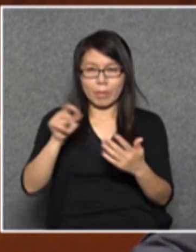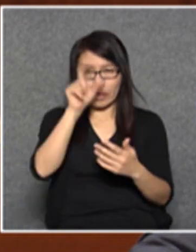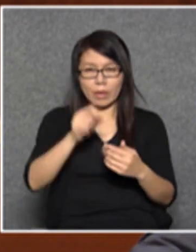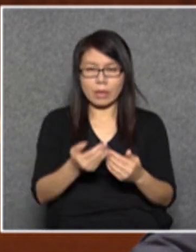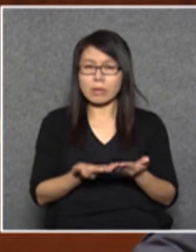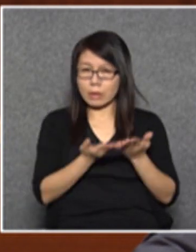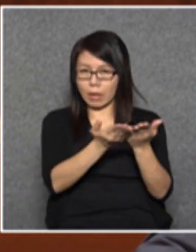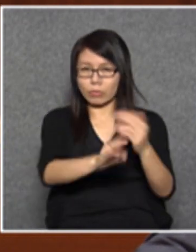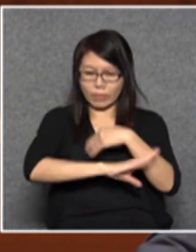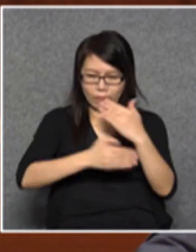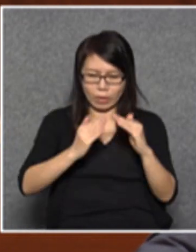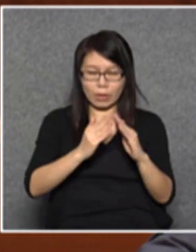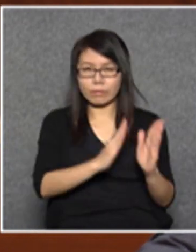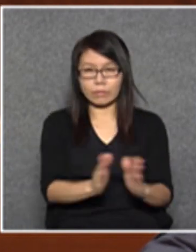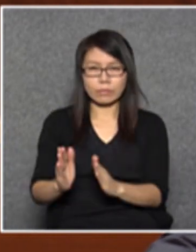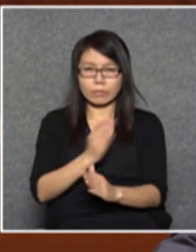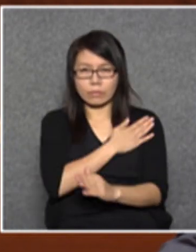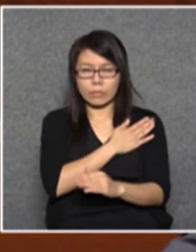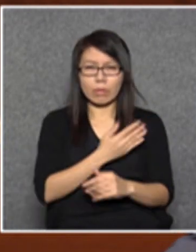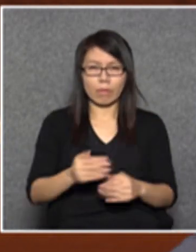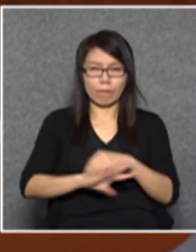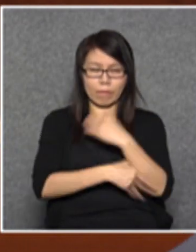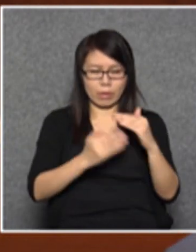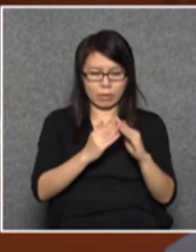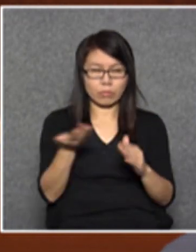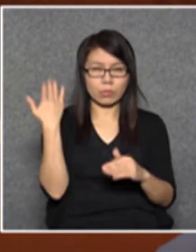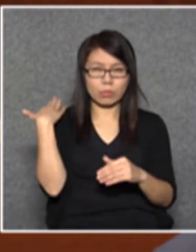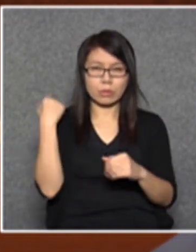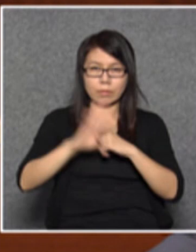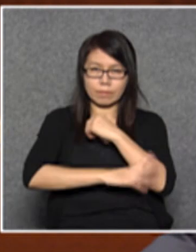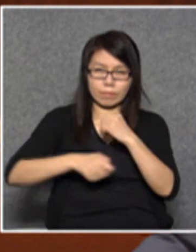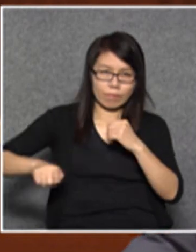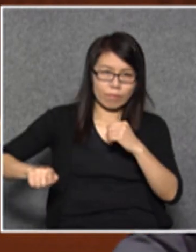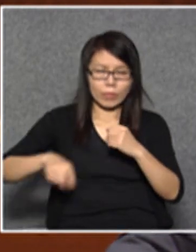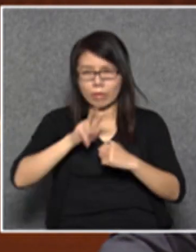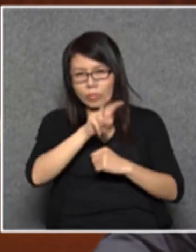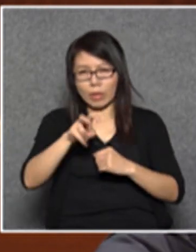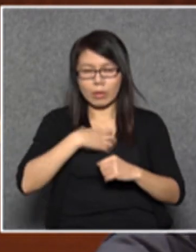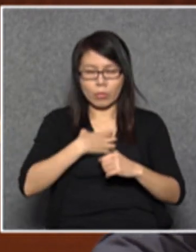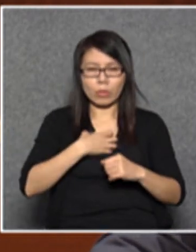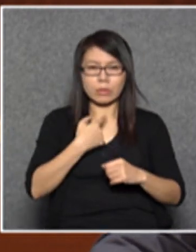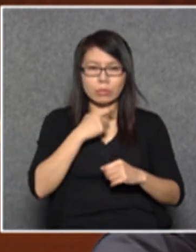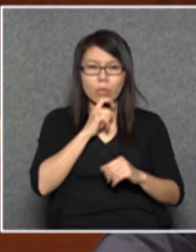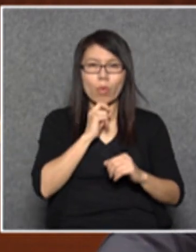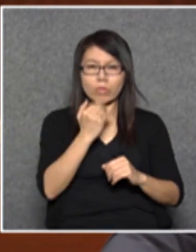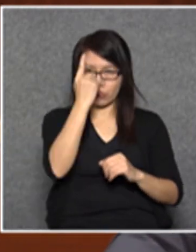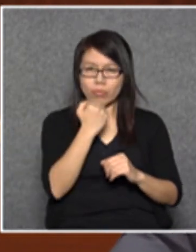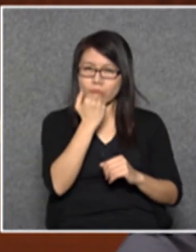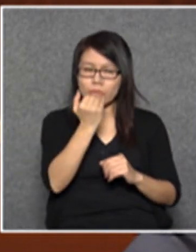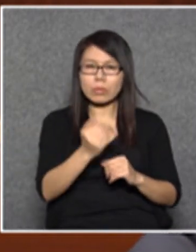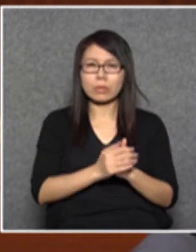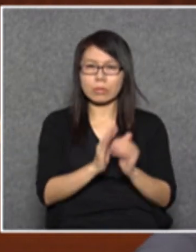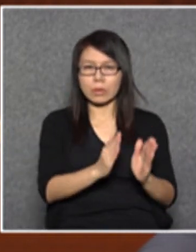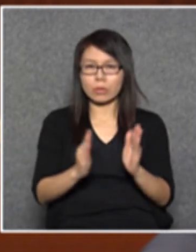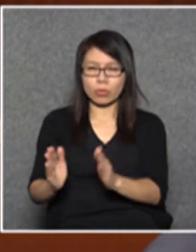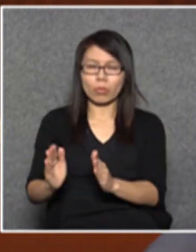序，法庭上次的那個裁決有一些法律觀點，我們覺得通過這個上訴的程序